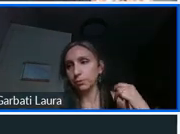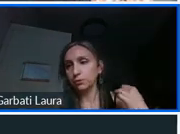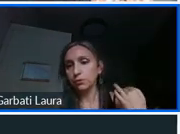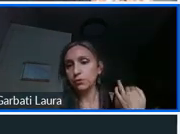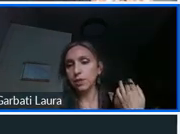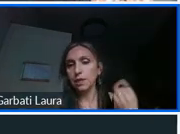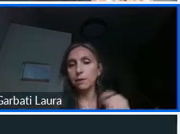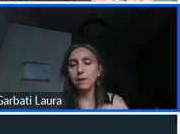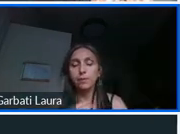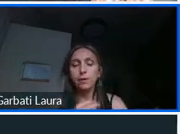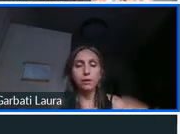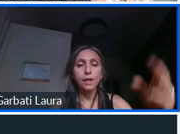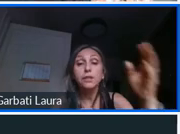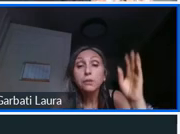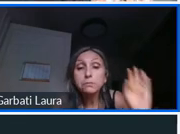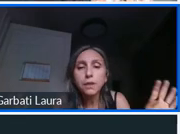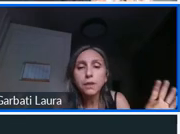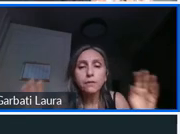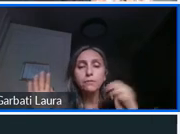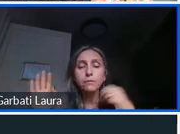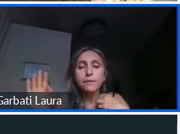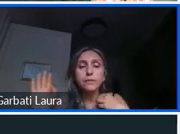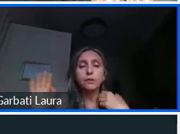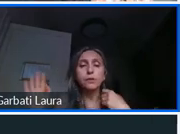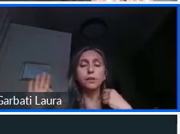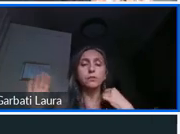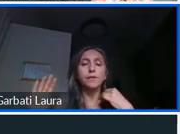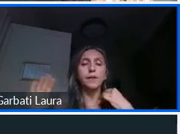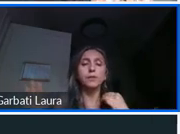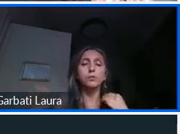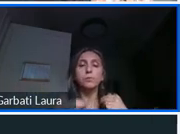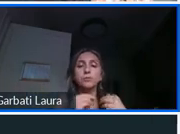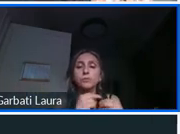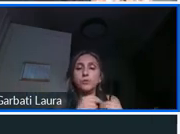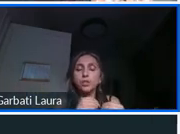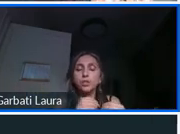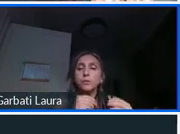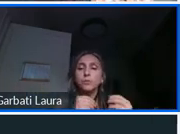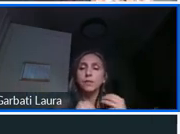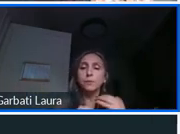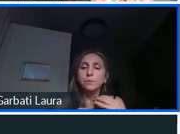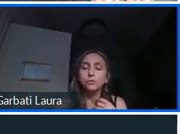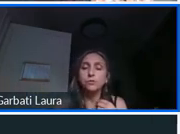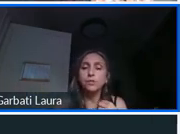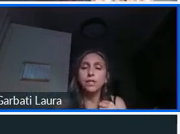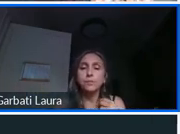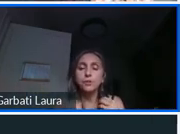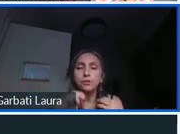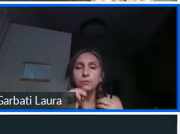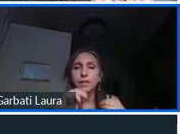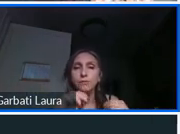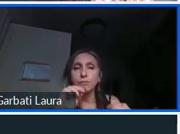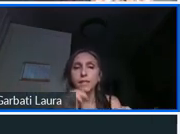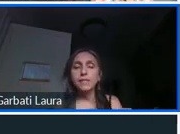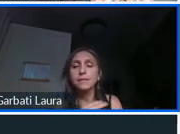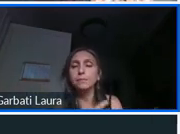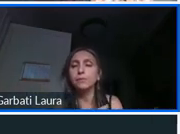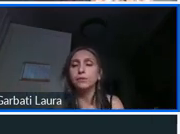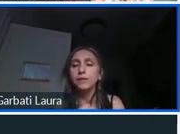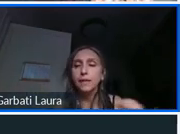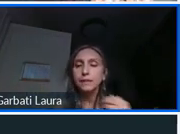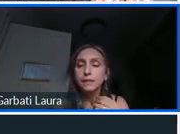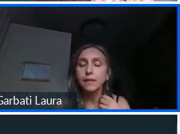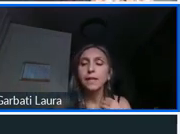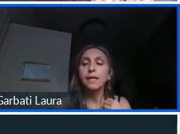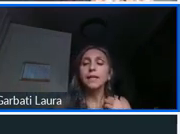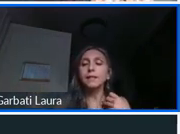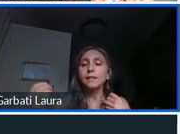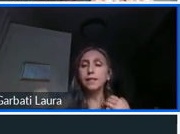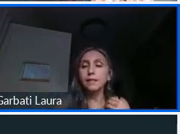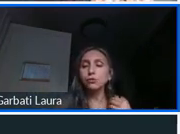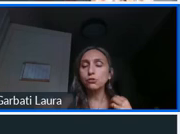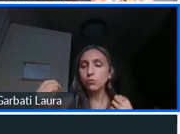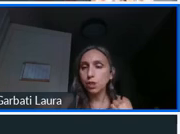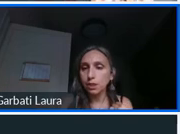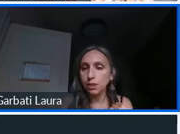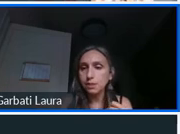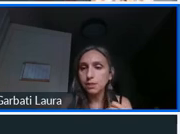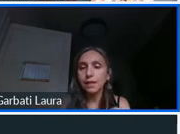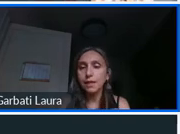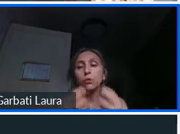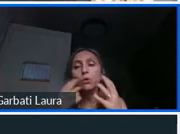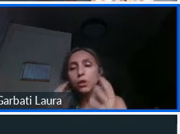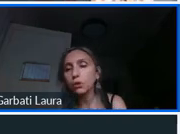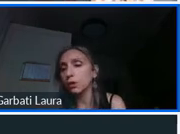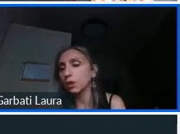col 4.0. Abbiamo ancora, io non avevo ancora trovate 2.5, 3.0, ma c'è una differenza importante. Il diritto